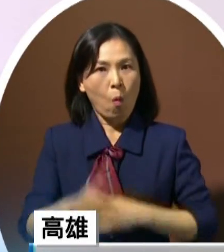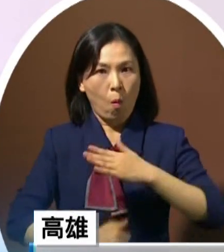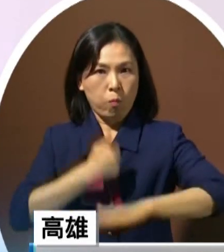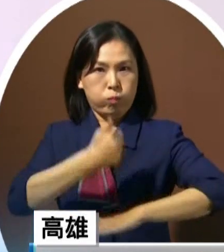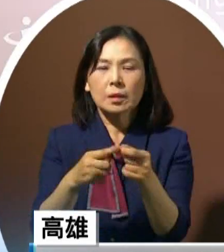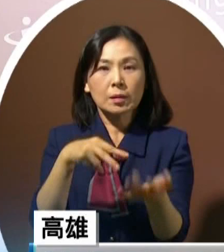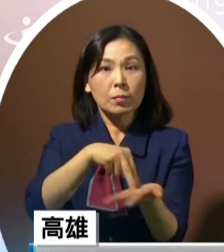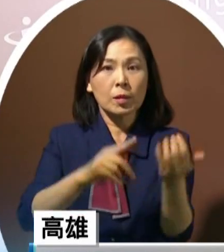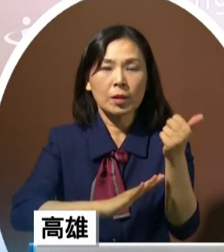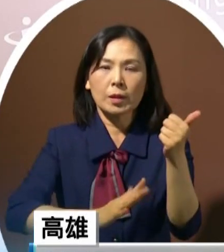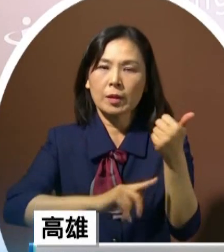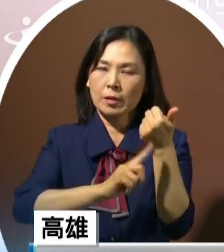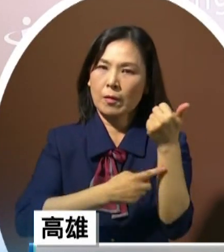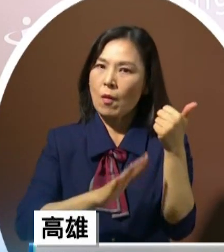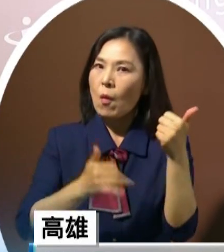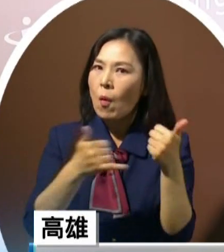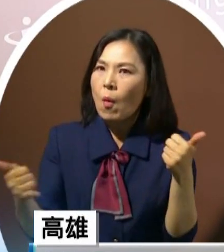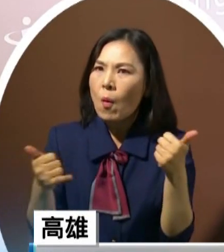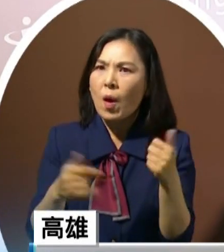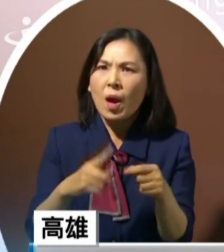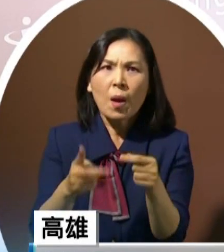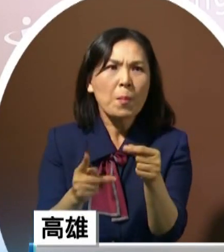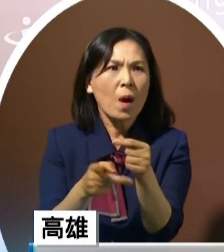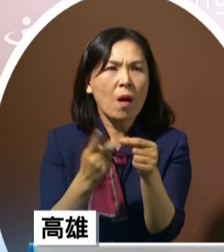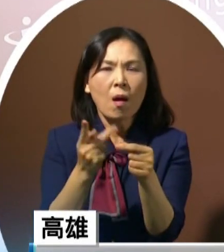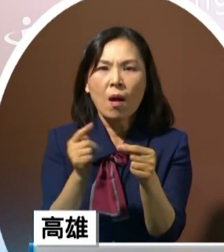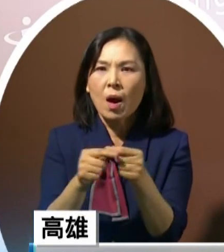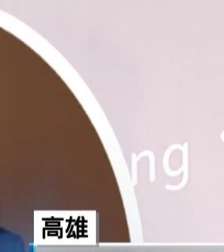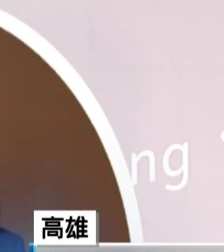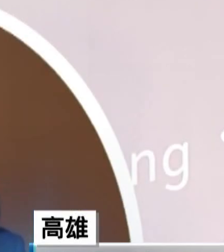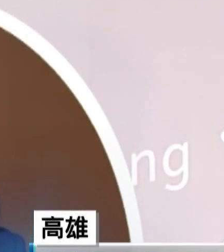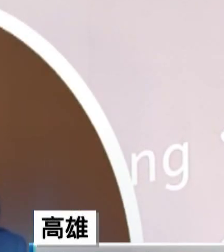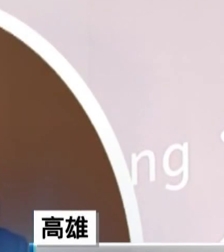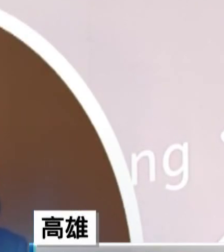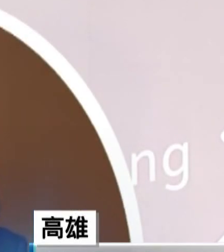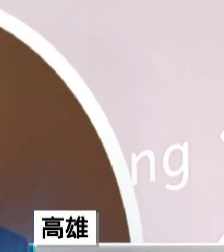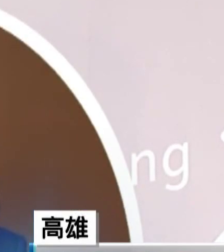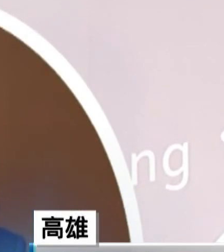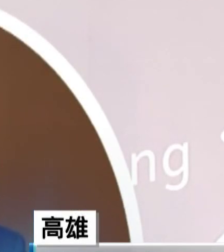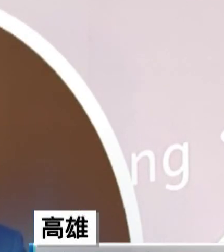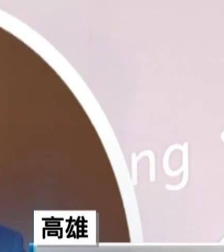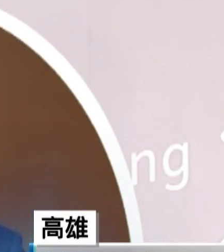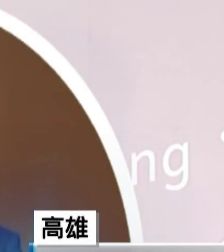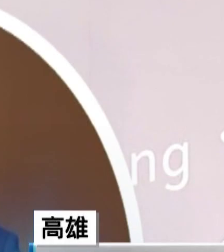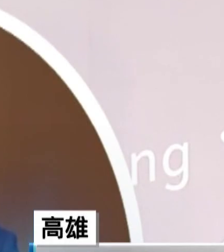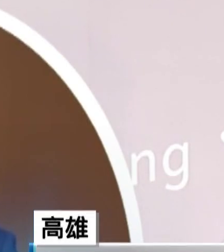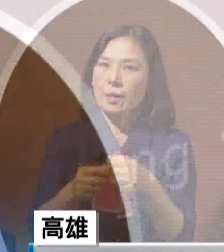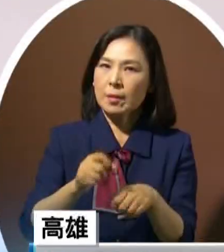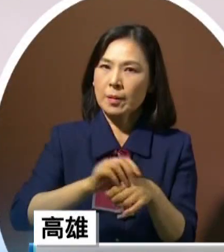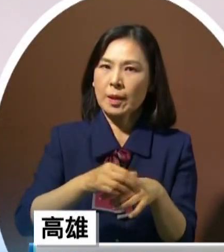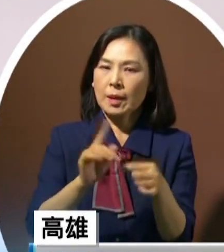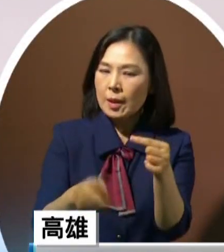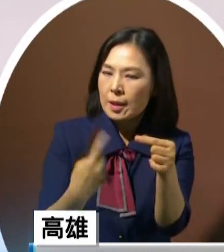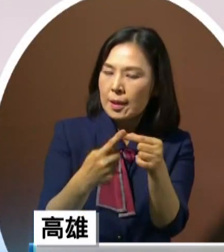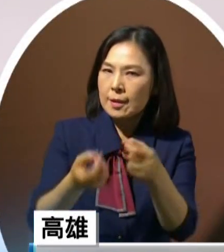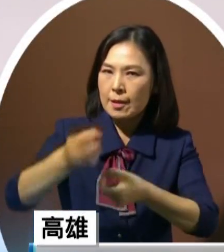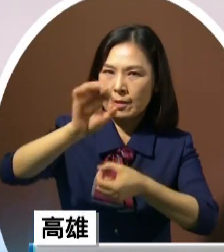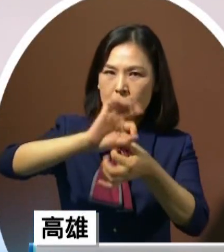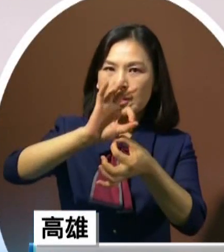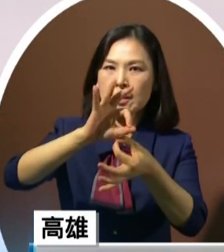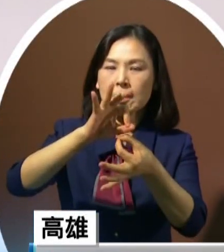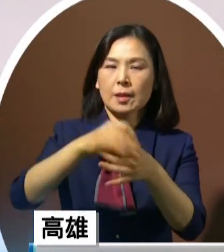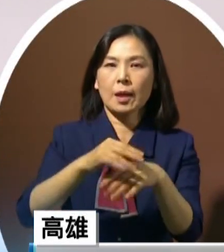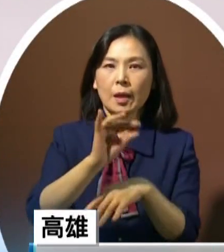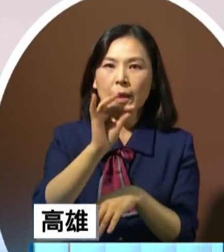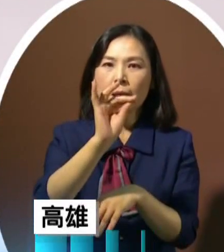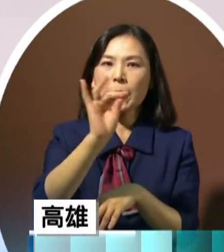蓝白都把矛头瞄准了执政党。但陈其迈话锋一转，只是台北市不愿释出，要怪就怪柯文哲。 财